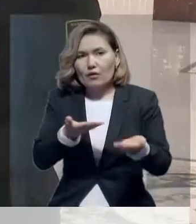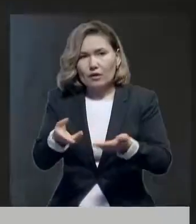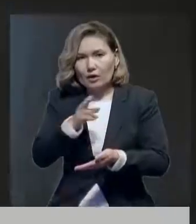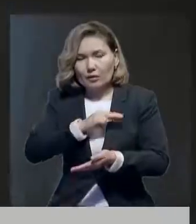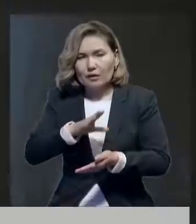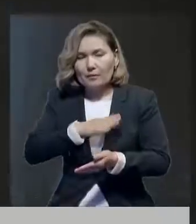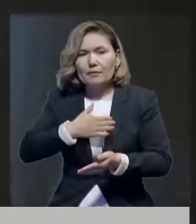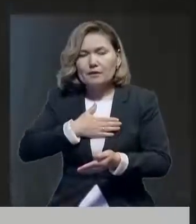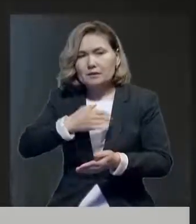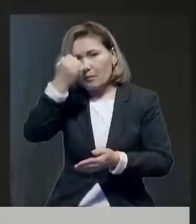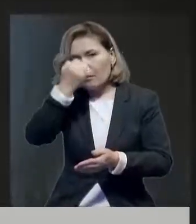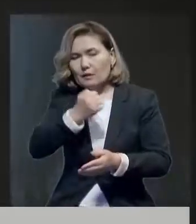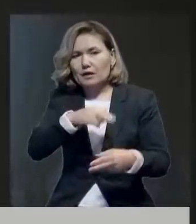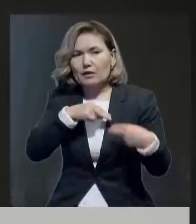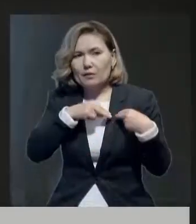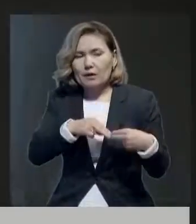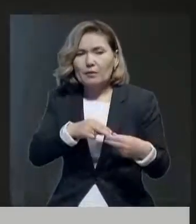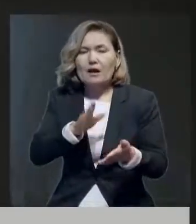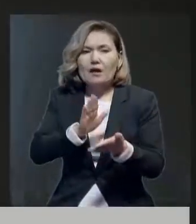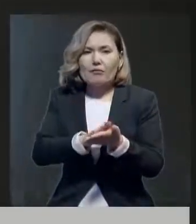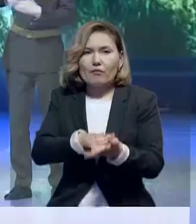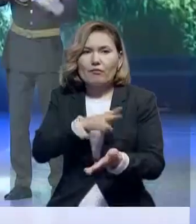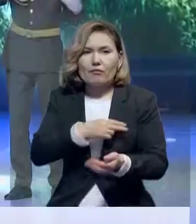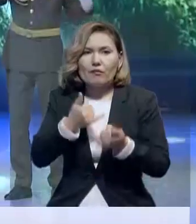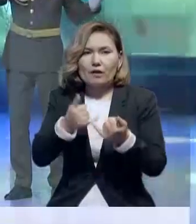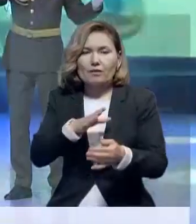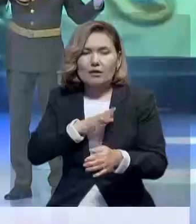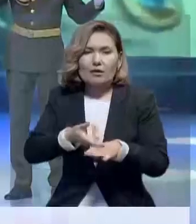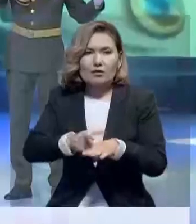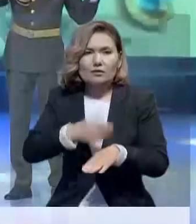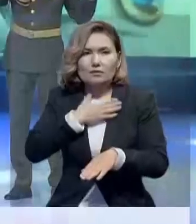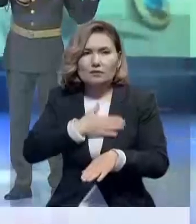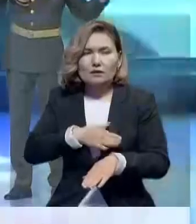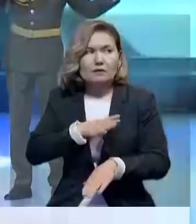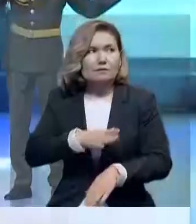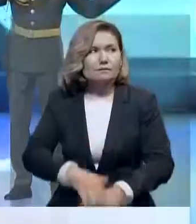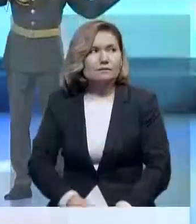сол еңбегіміздің арқасында марапат иесі болып жатырмын.